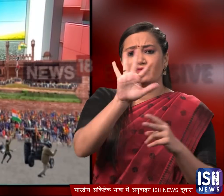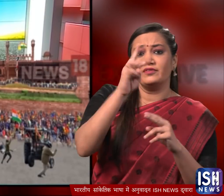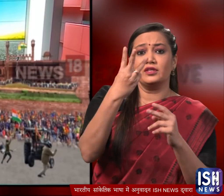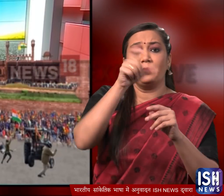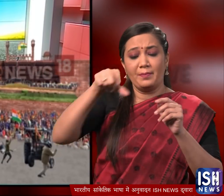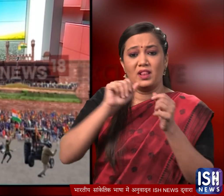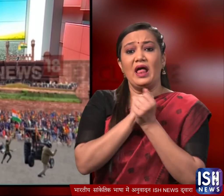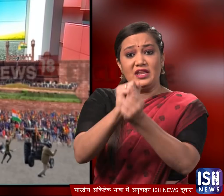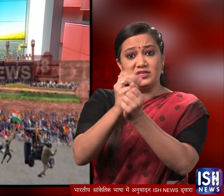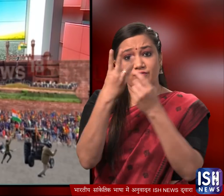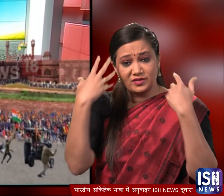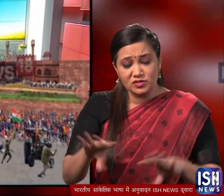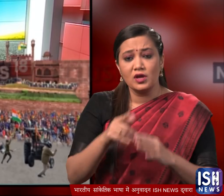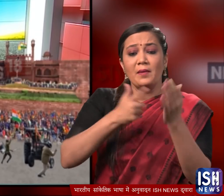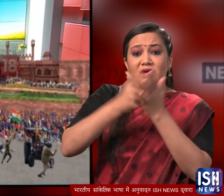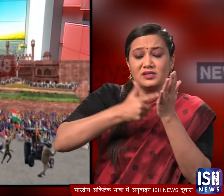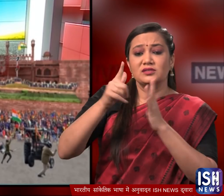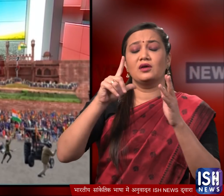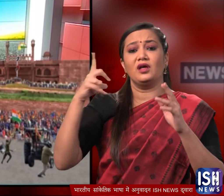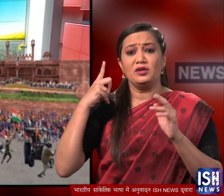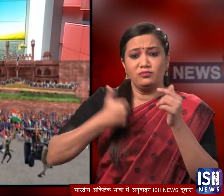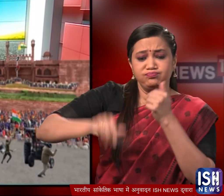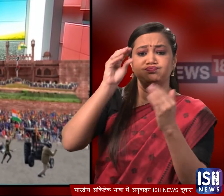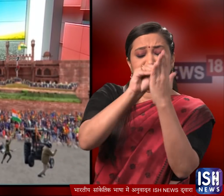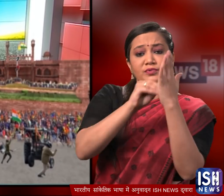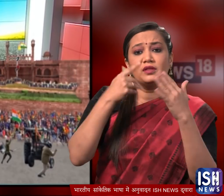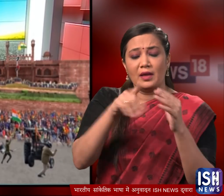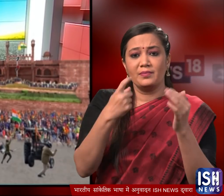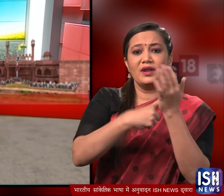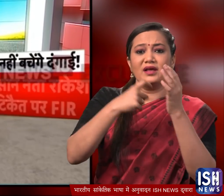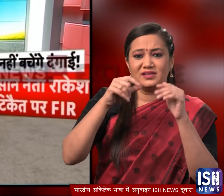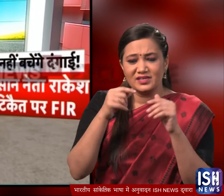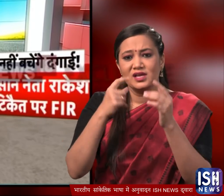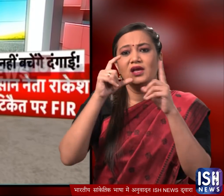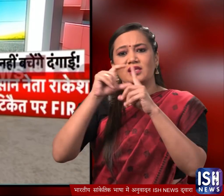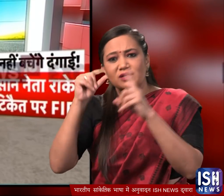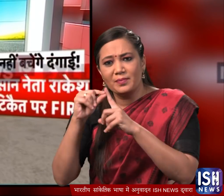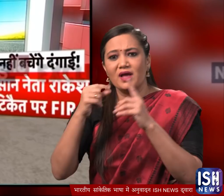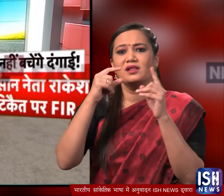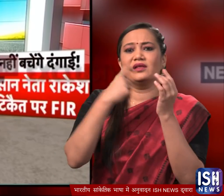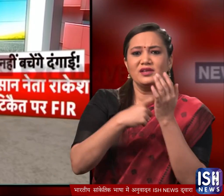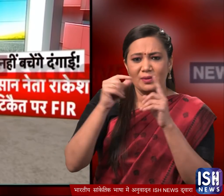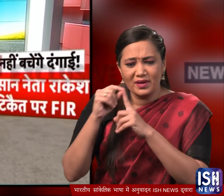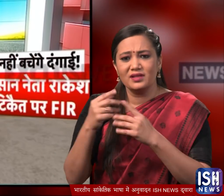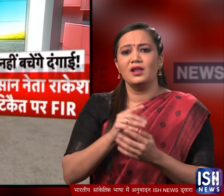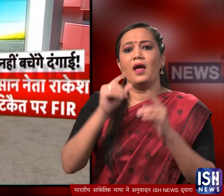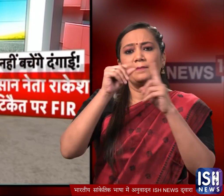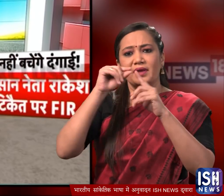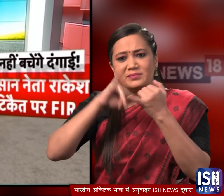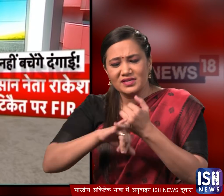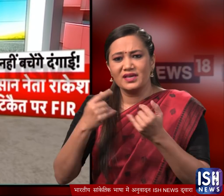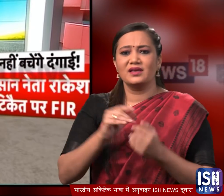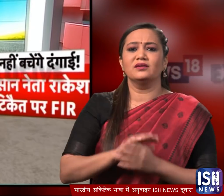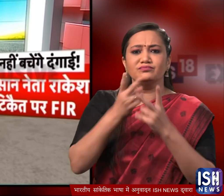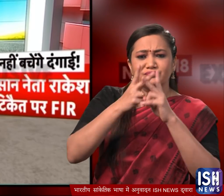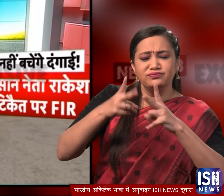93 लोगों को गिरफ्तार करने के अलावा कई किसान नेताओं पर केस दर्ज किया है, जिनमें राकेश टिकैत, दर्शन पाल, ऋषिपाल अम्बावत, वीएम